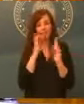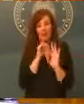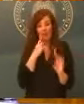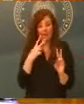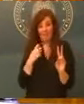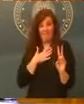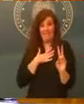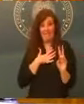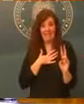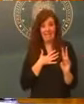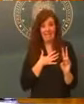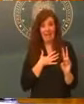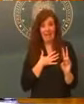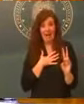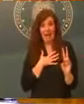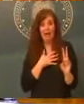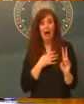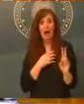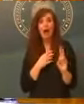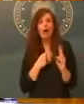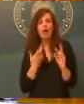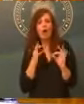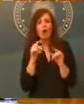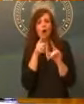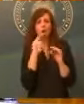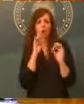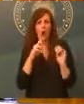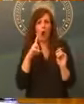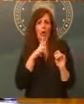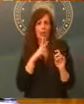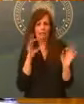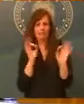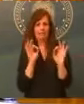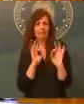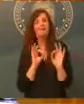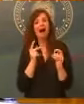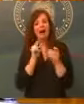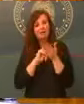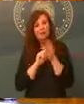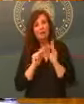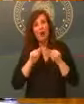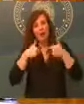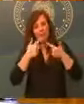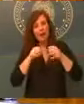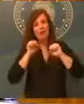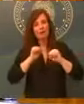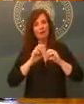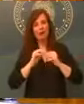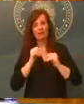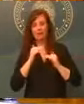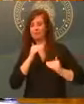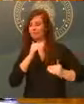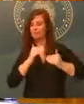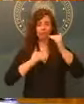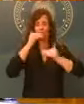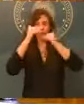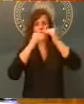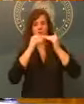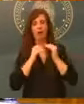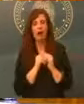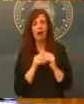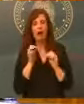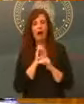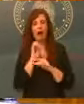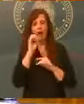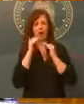sei ricco di nascita la scuola ti permette di elevarti di raggiungere i più alti livelli di istruzione e